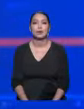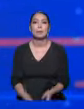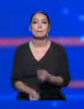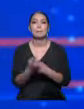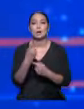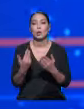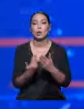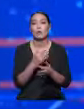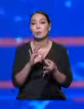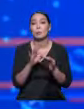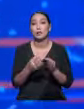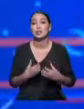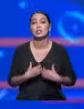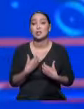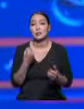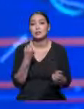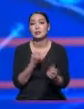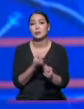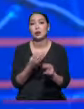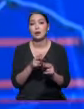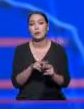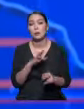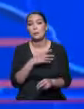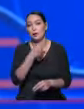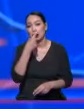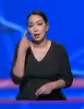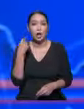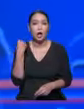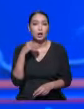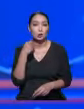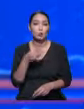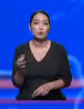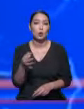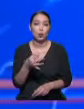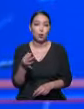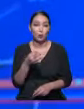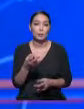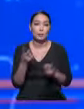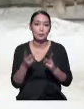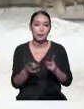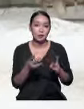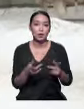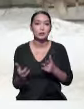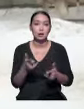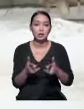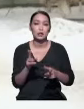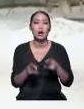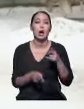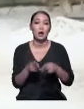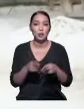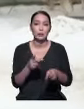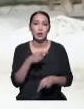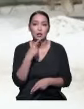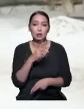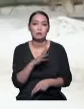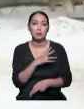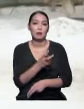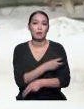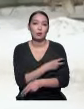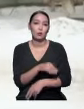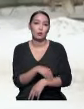Появились новые подробности страшного ДТП, которое произошло накануне в Актюбинской области. Пострадавших готовят к операции, рассказали врачи. У